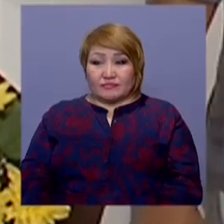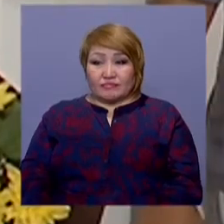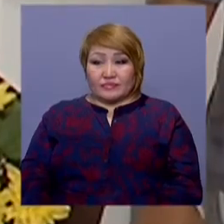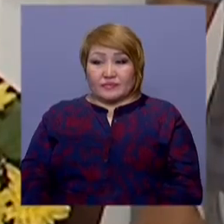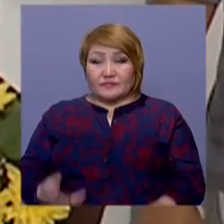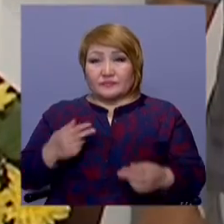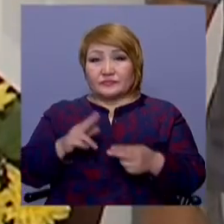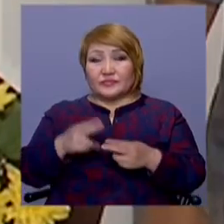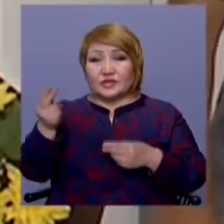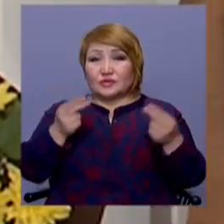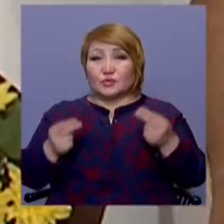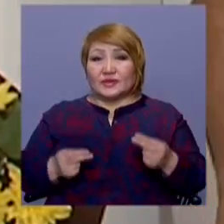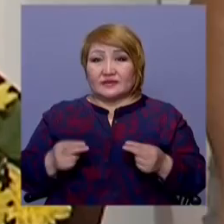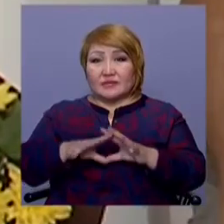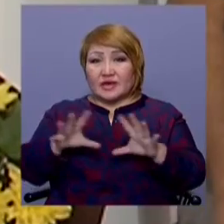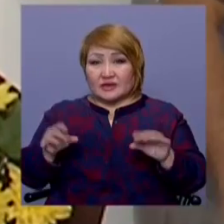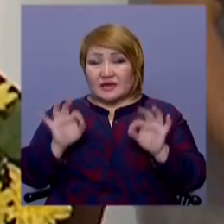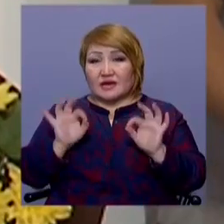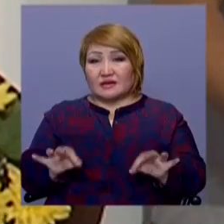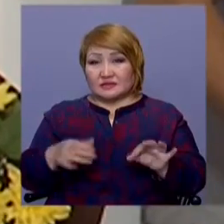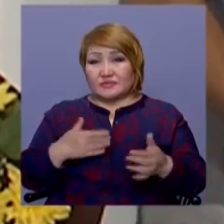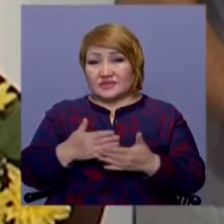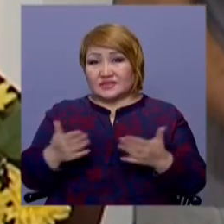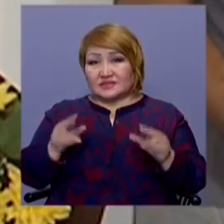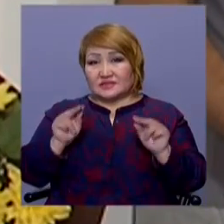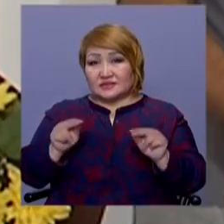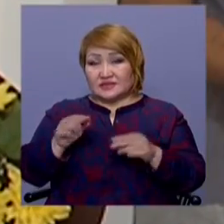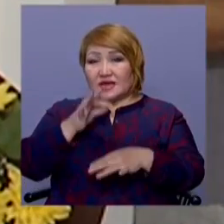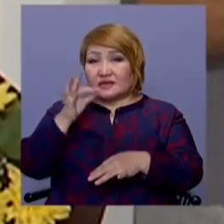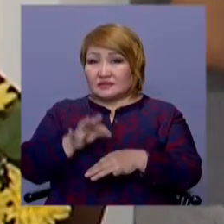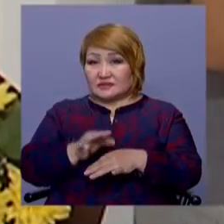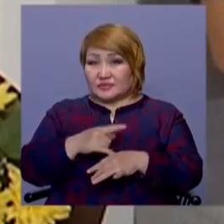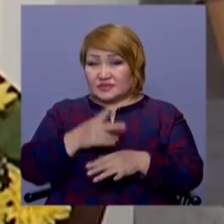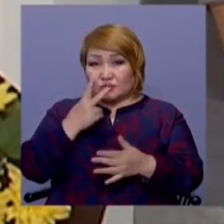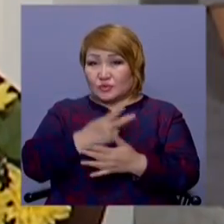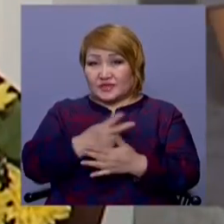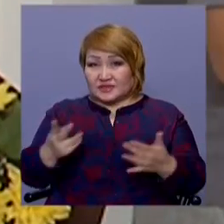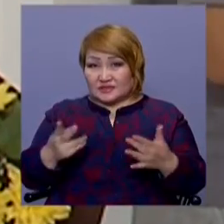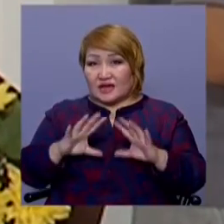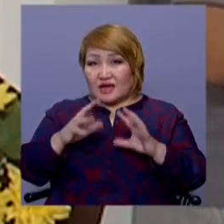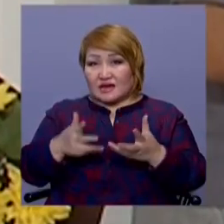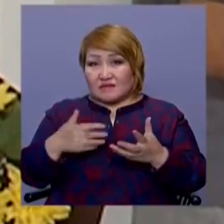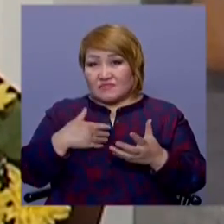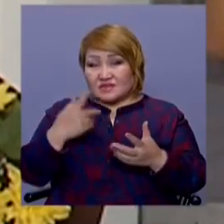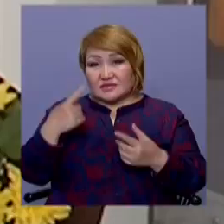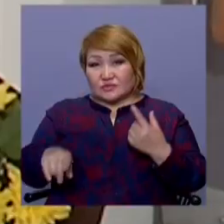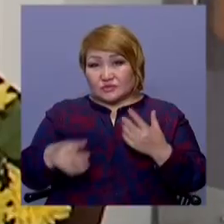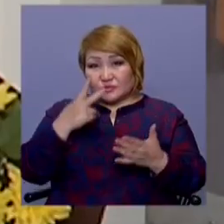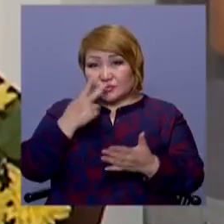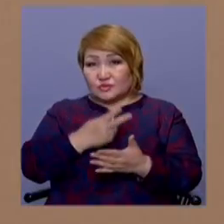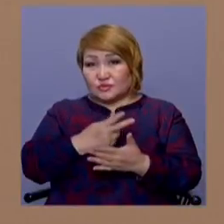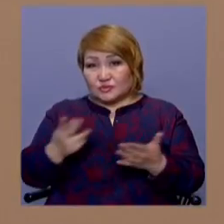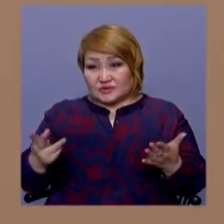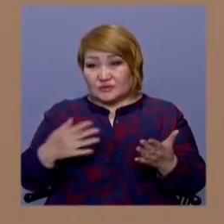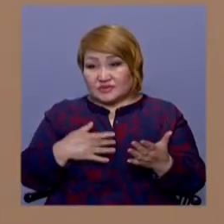Бұл сүгіреттің бәрі әрине біздерде сөзінің ішіне керек, біз көрмегесін, бұл бізді әлем өзіміздікі бөлек болады. Біздің әлемімізден бүткіл сүгіреттің